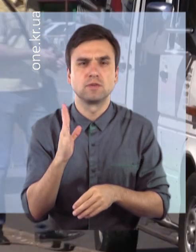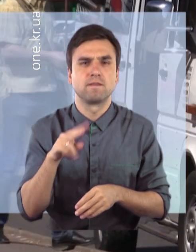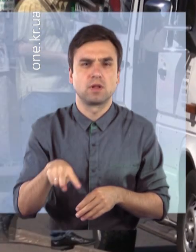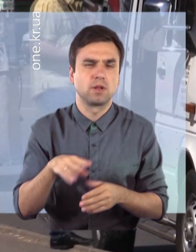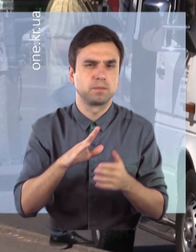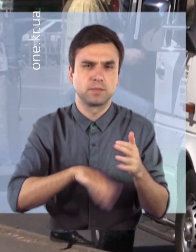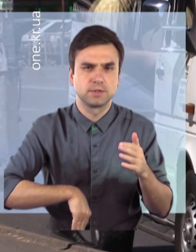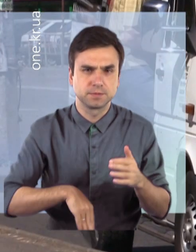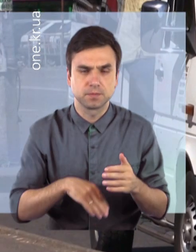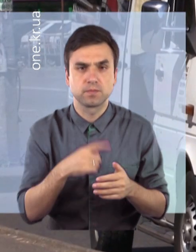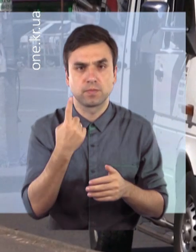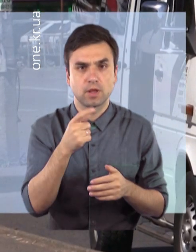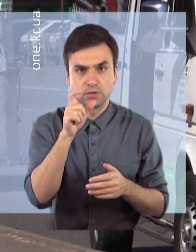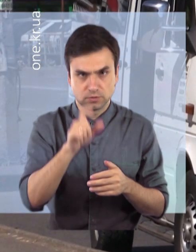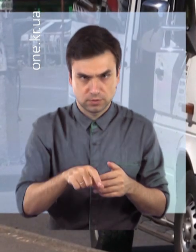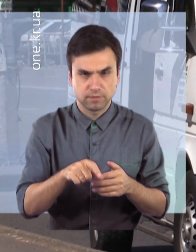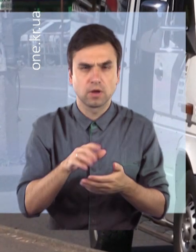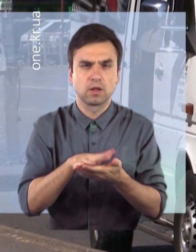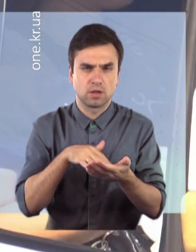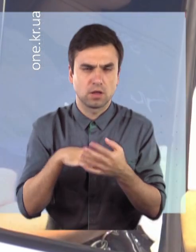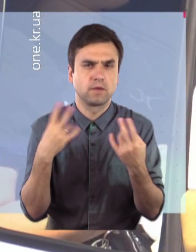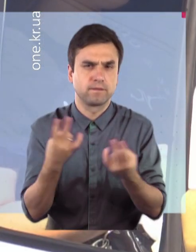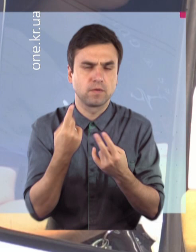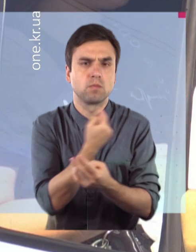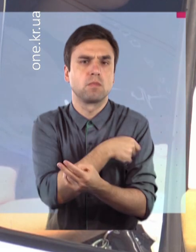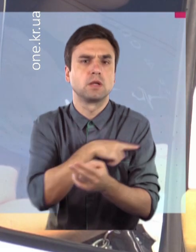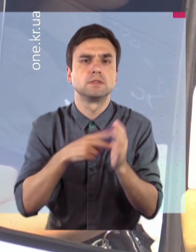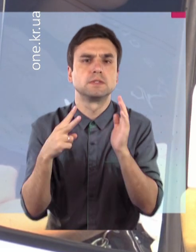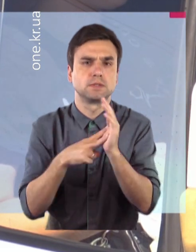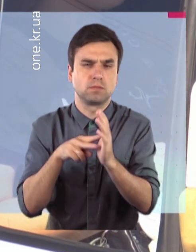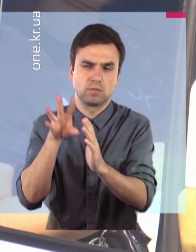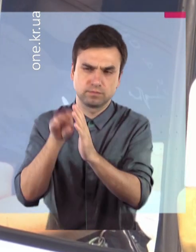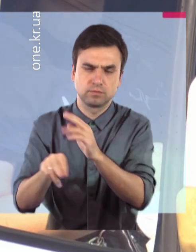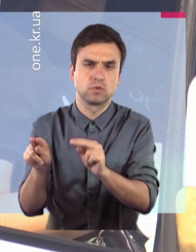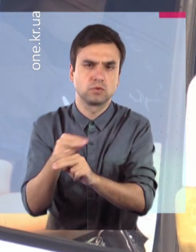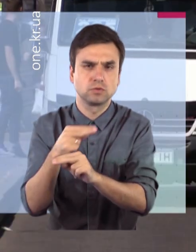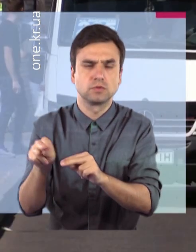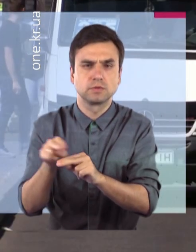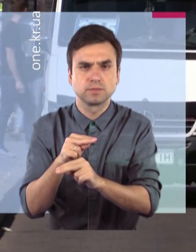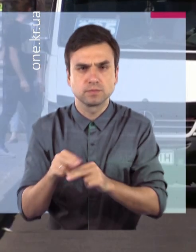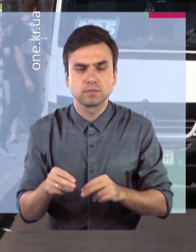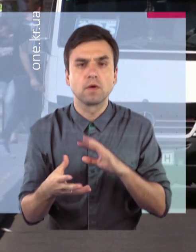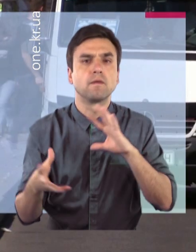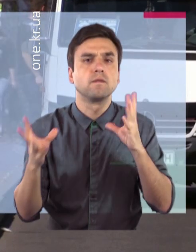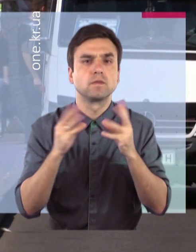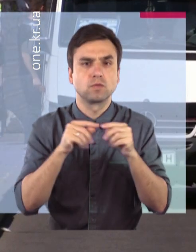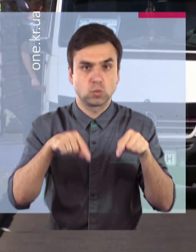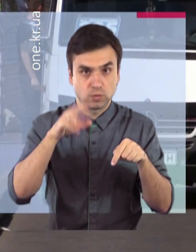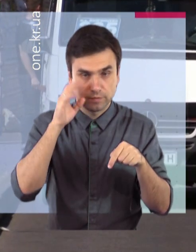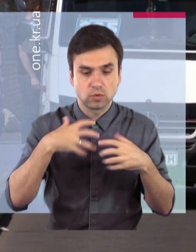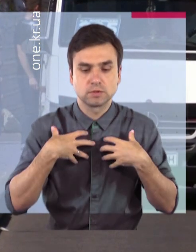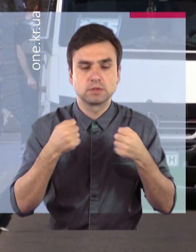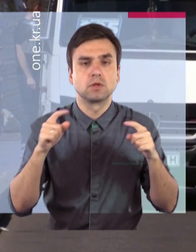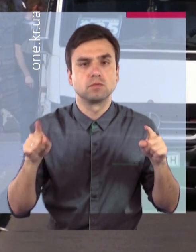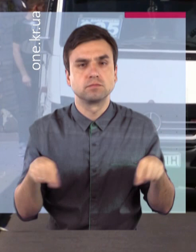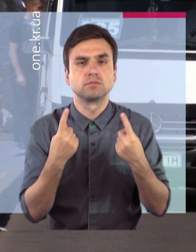вентиляції легень. Один пацієнт продовжує лікувати ковід у 7-й лікарні. Загальна кількість здолавших коронавірус у Кривому Розі з